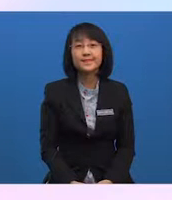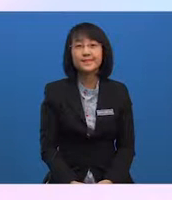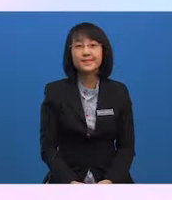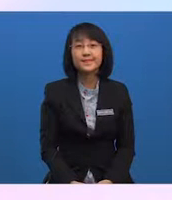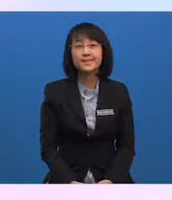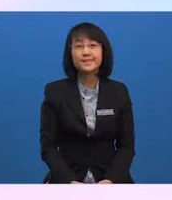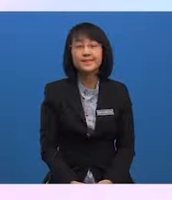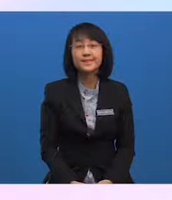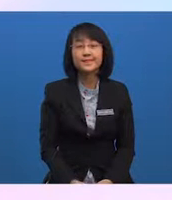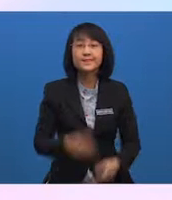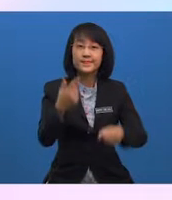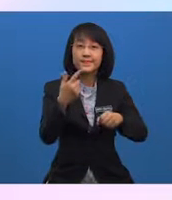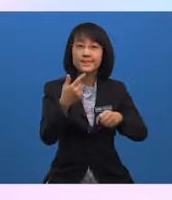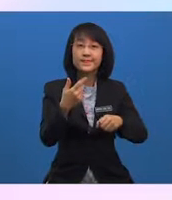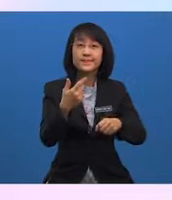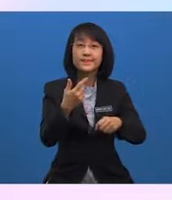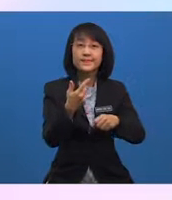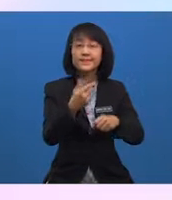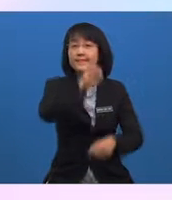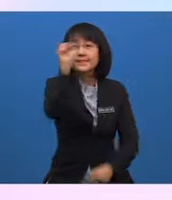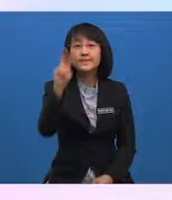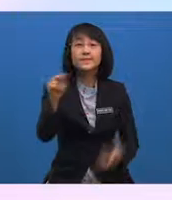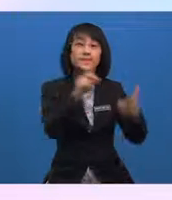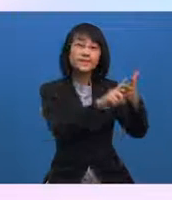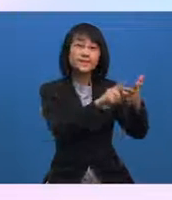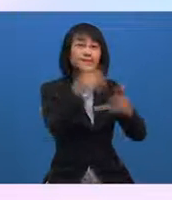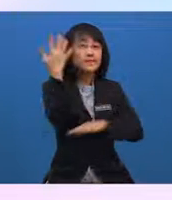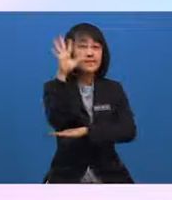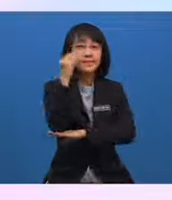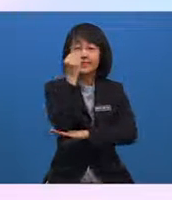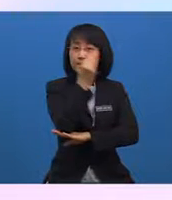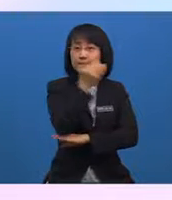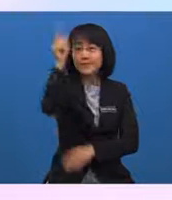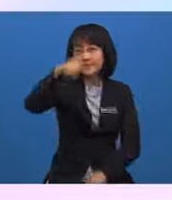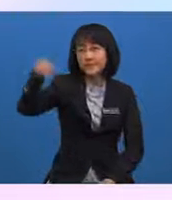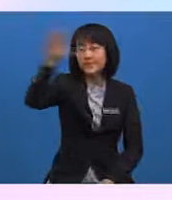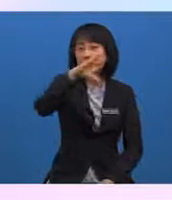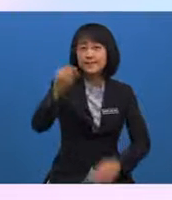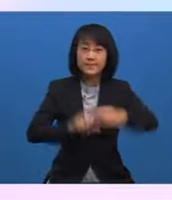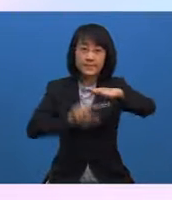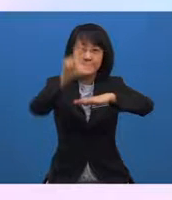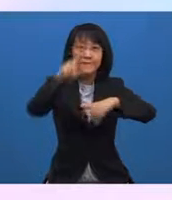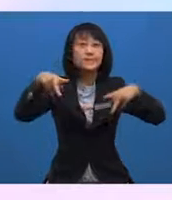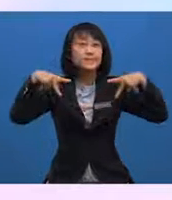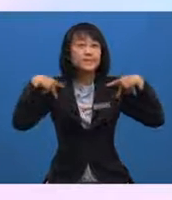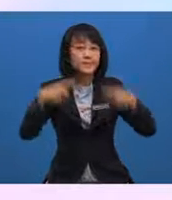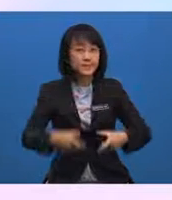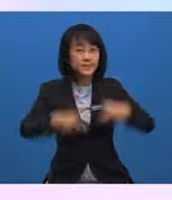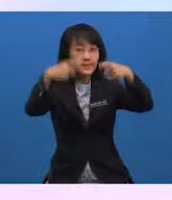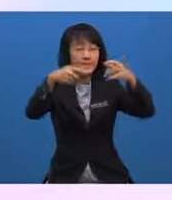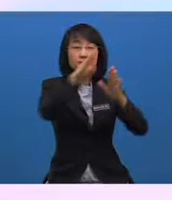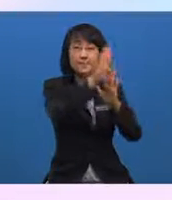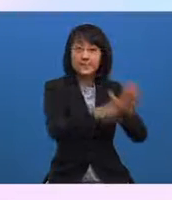Soalan ketiga, pokok bunga matahari dan lalang mempunyai batang